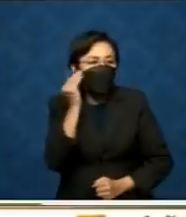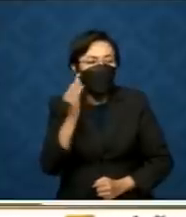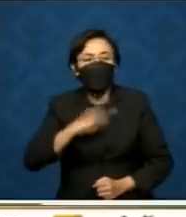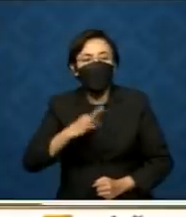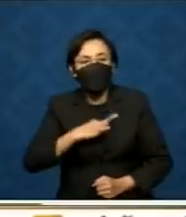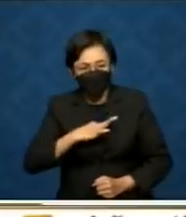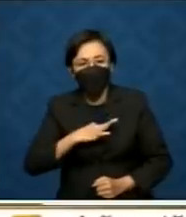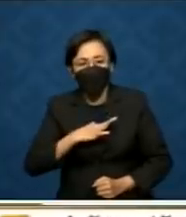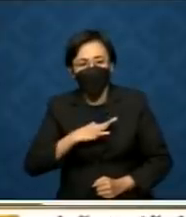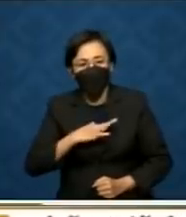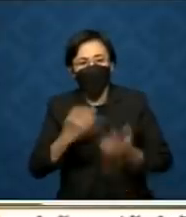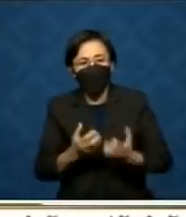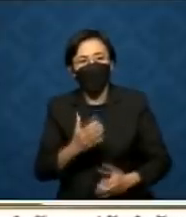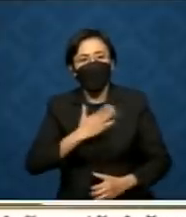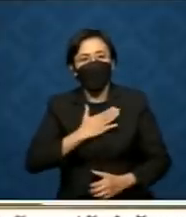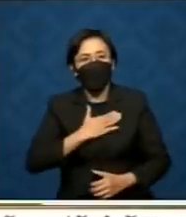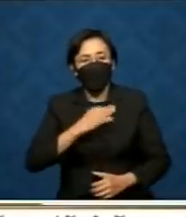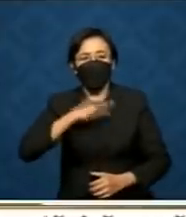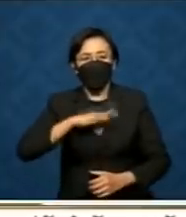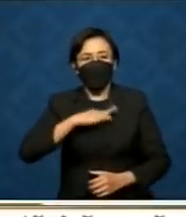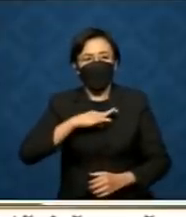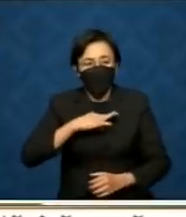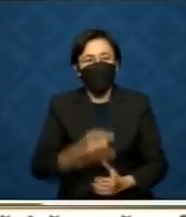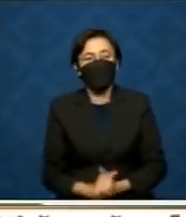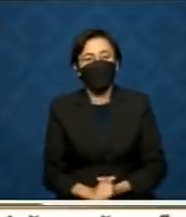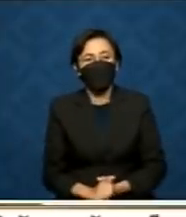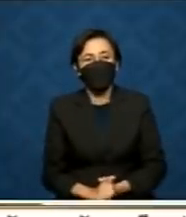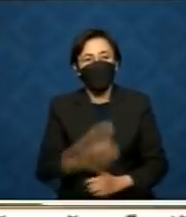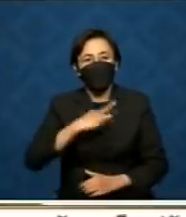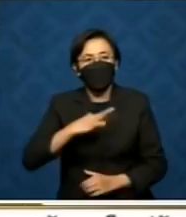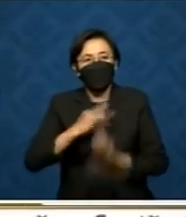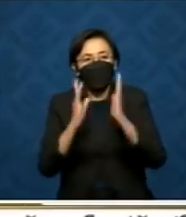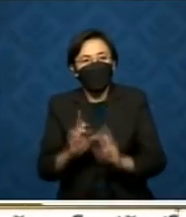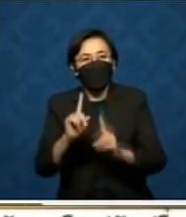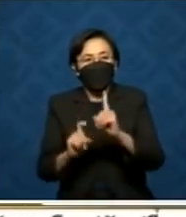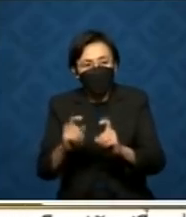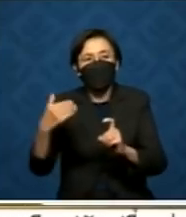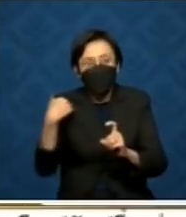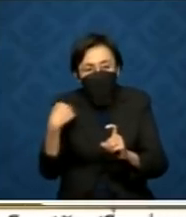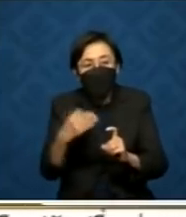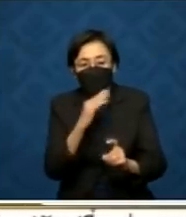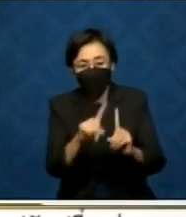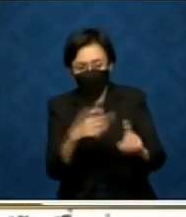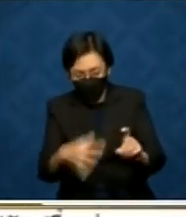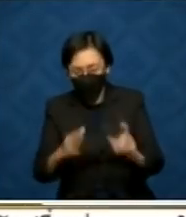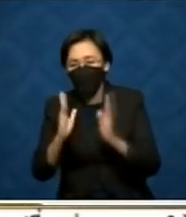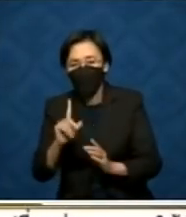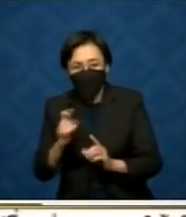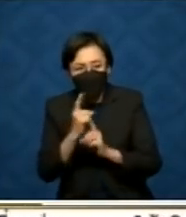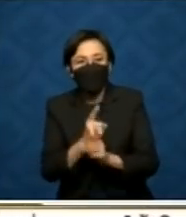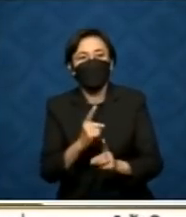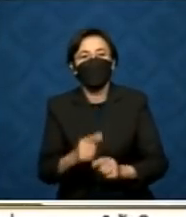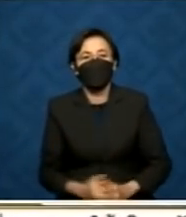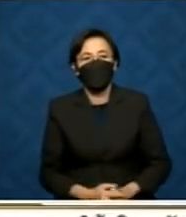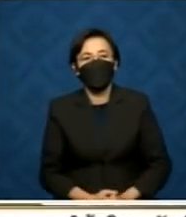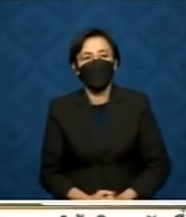นะใจผมแล้วคุณคิดว่ามันต้องมีคนตายตกไปตามกันด้วยพ.ย